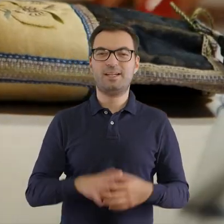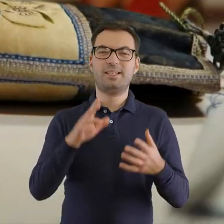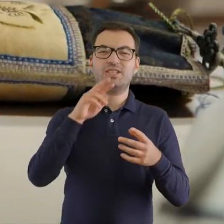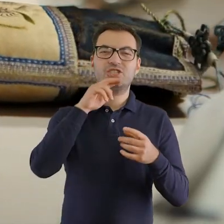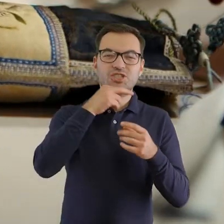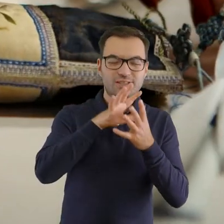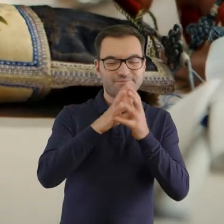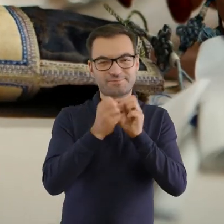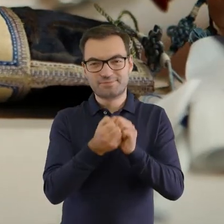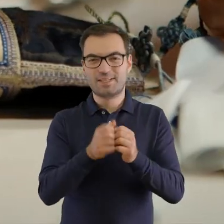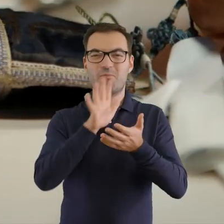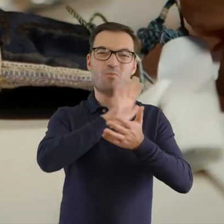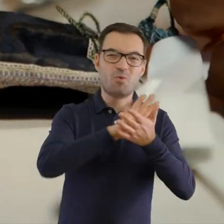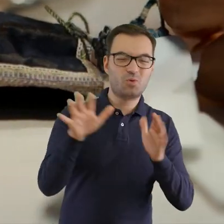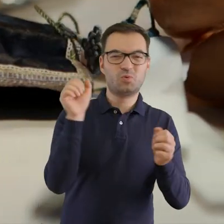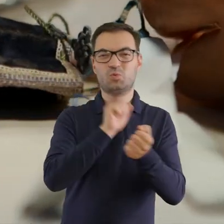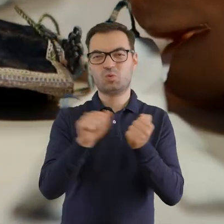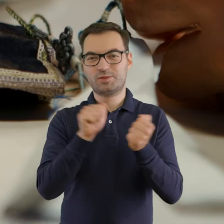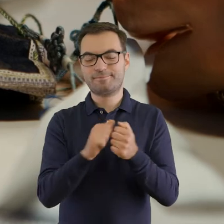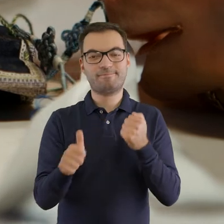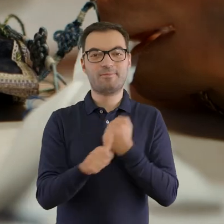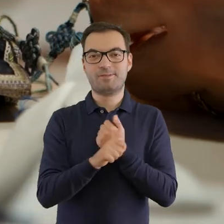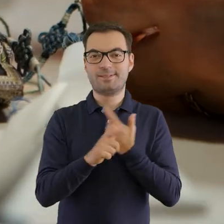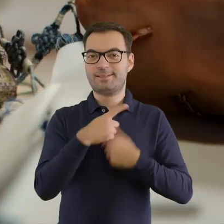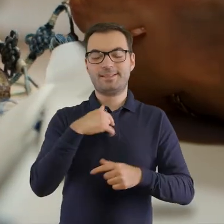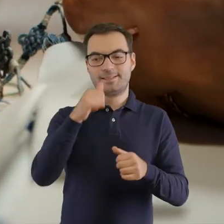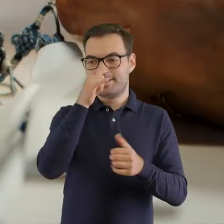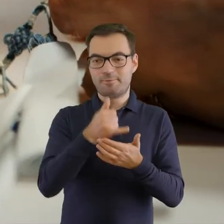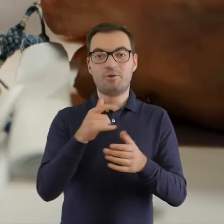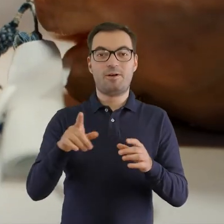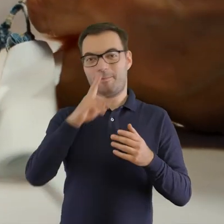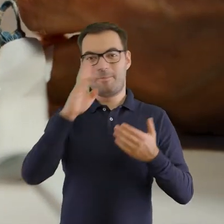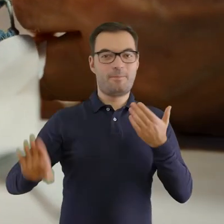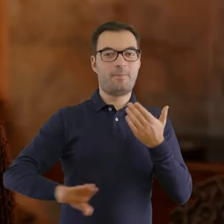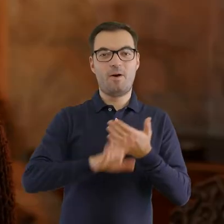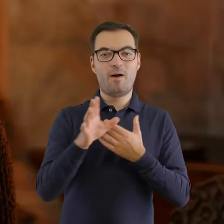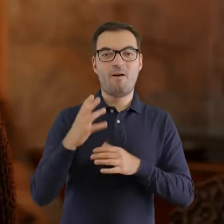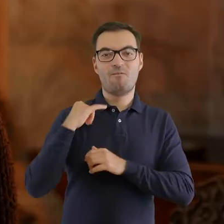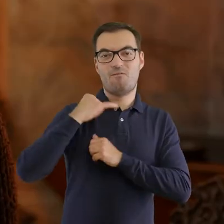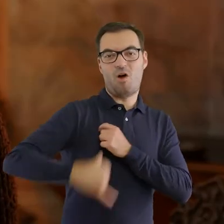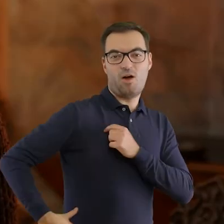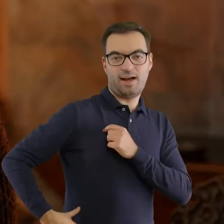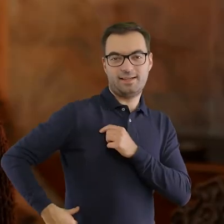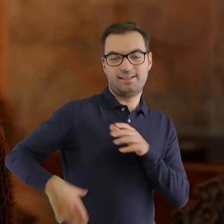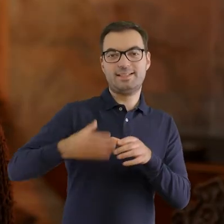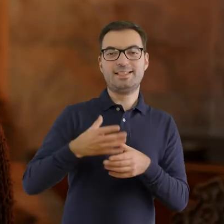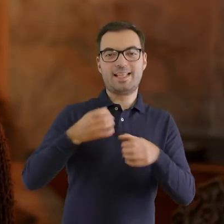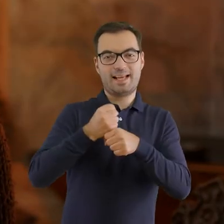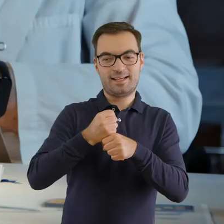Liczne deformacje, zabrudzenia i zniszczenia uniemożliwiały nam dotychczas eksponowanie woreczka i